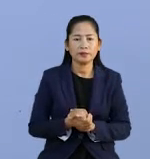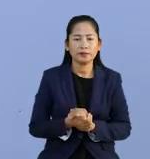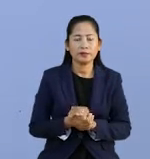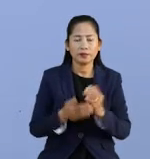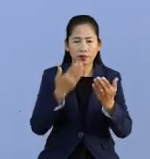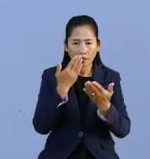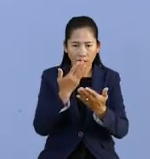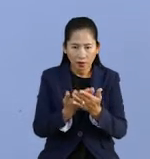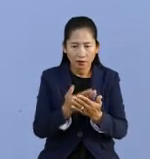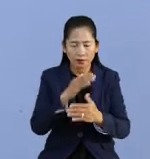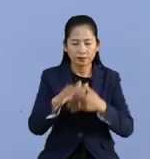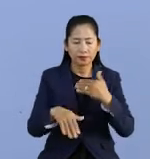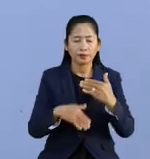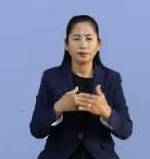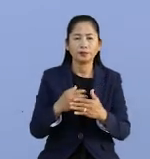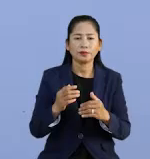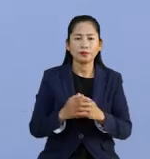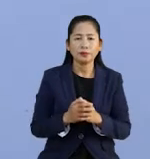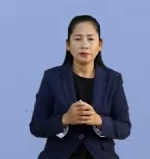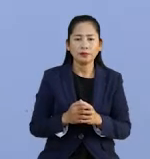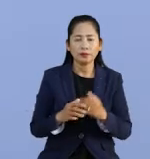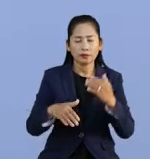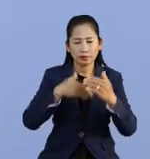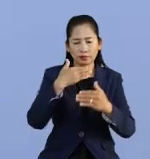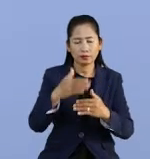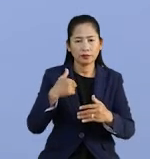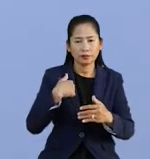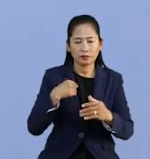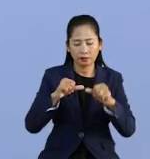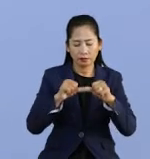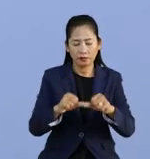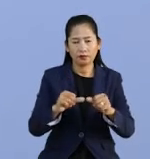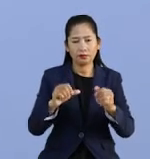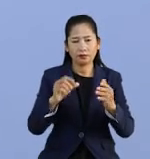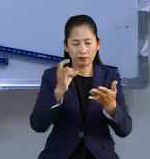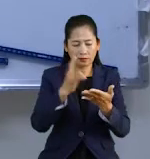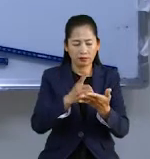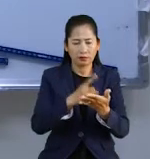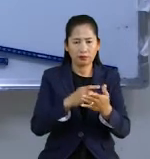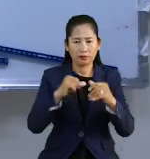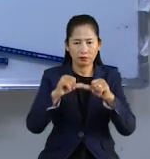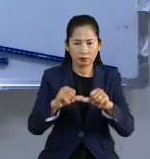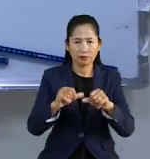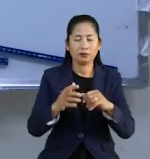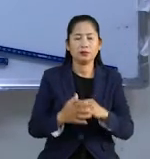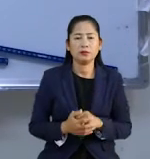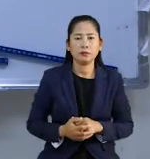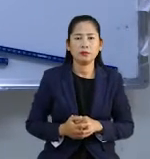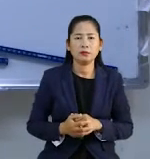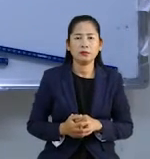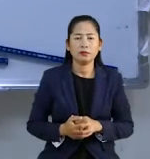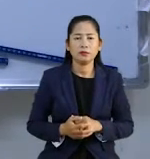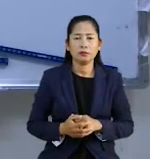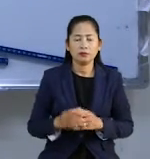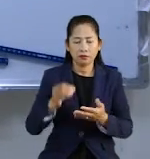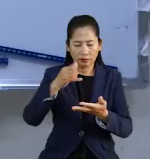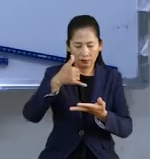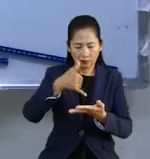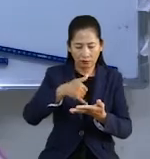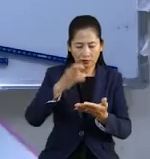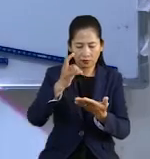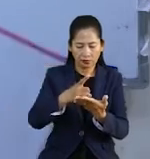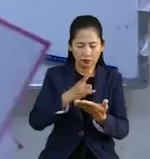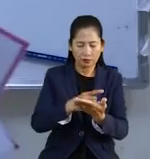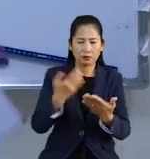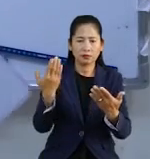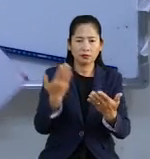าดออกก้นก้นออกเหนียบบรรโตตอนนี้เราครูนั่งบรรโตคลำซาเมเรียนยืงต่อตัวเตียนนะก่อนนะบาดจังไงนี่ยังโจรเมเรีย